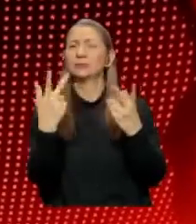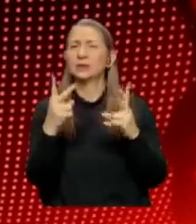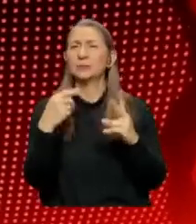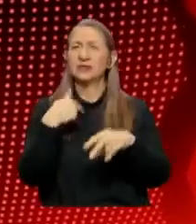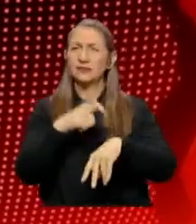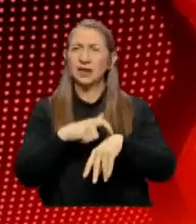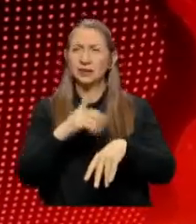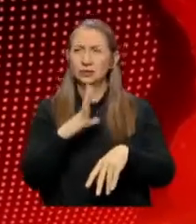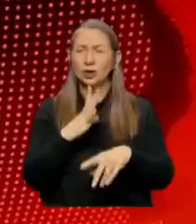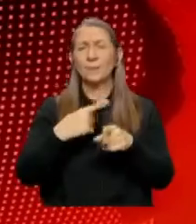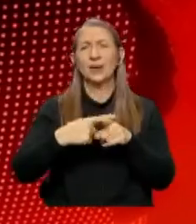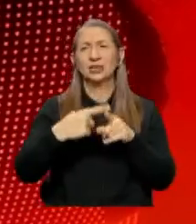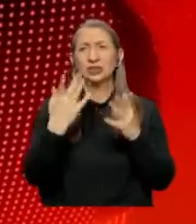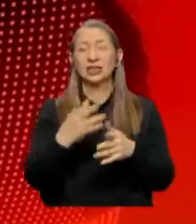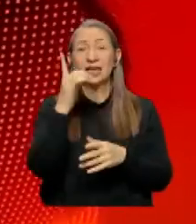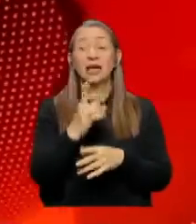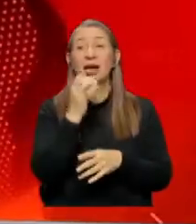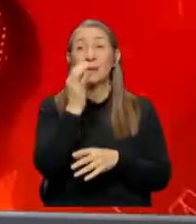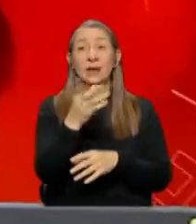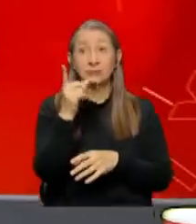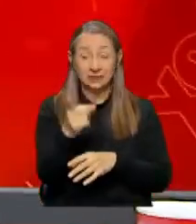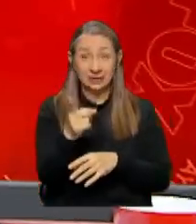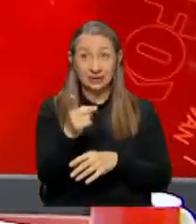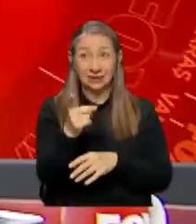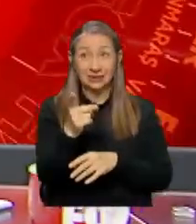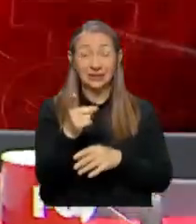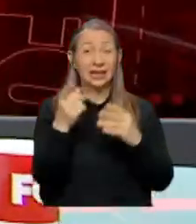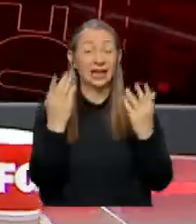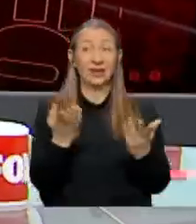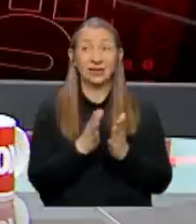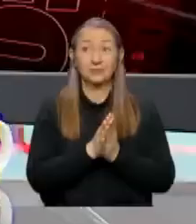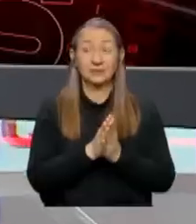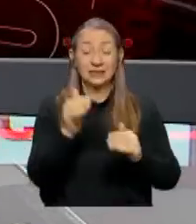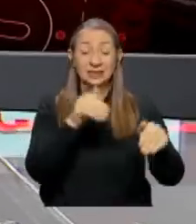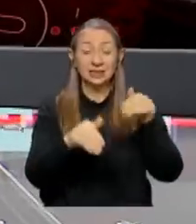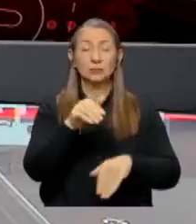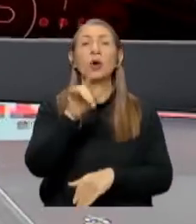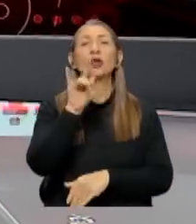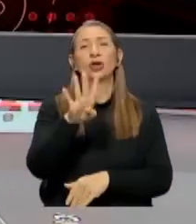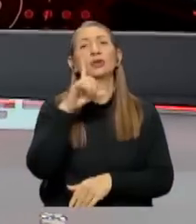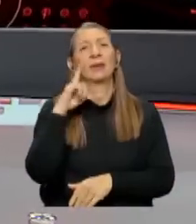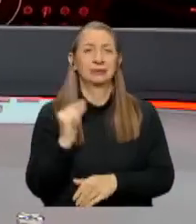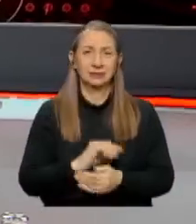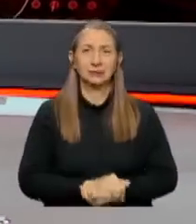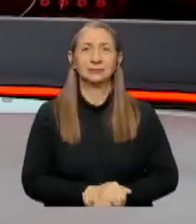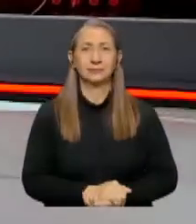vakit buldukça paylaşırız. İlk haberimiz efendim seçim 14